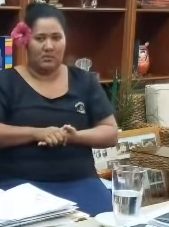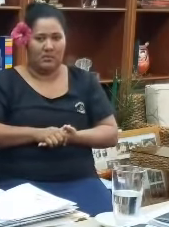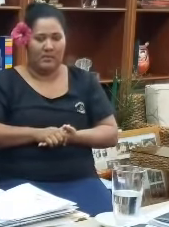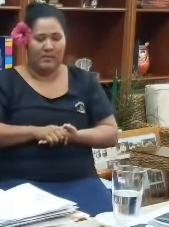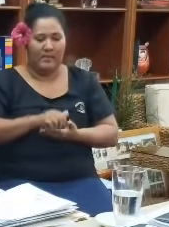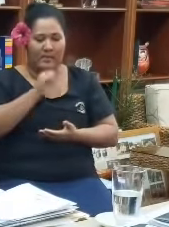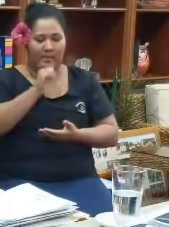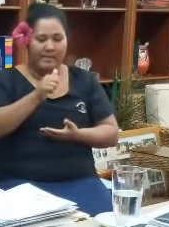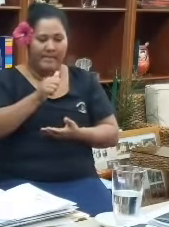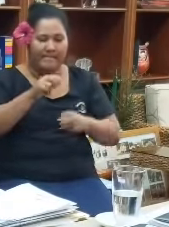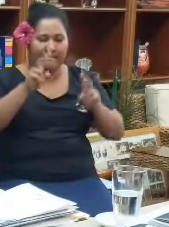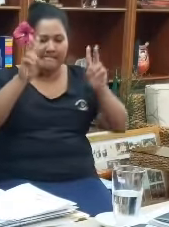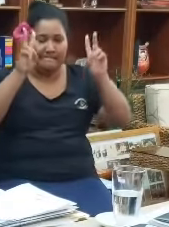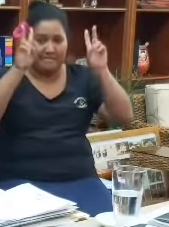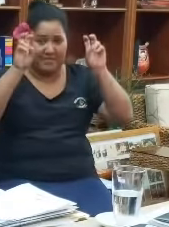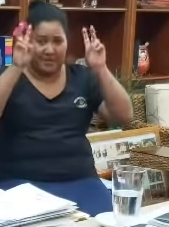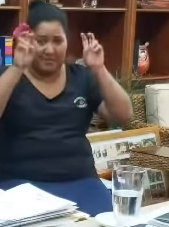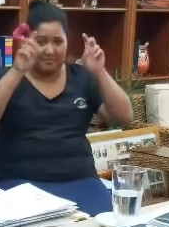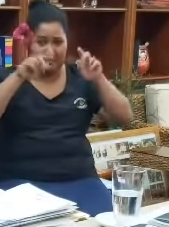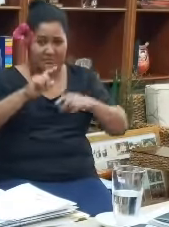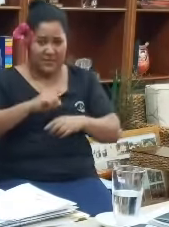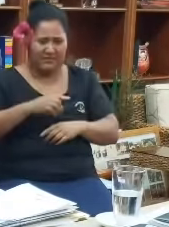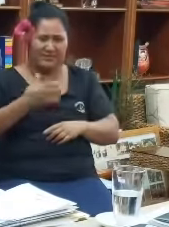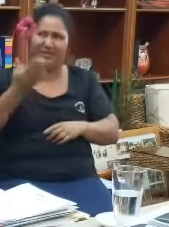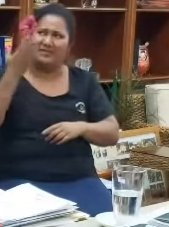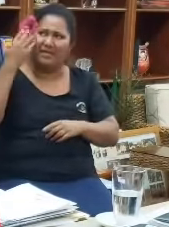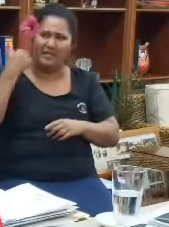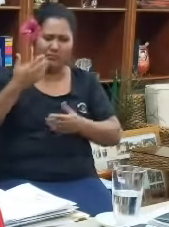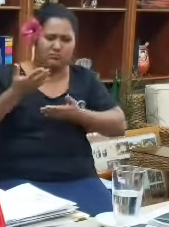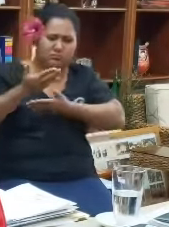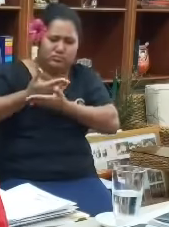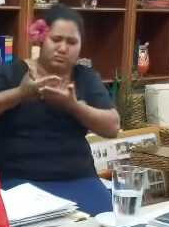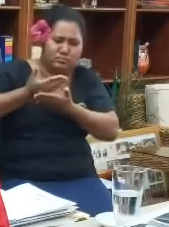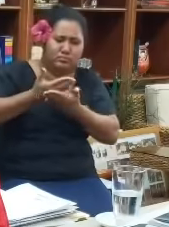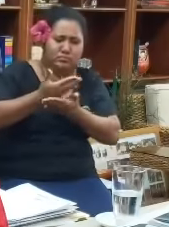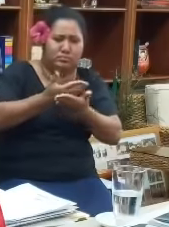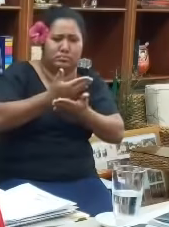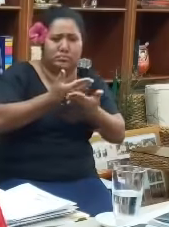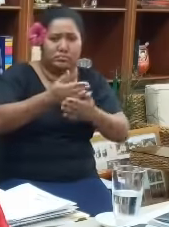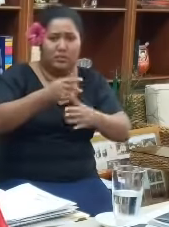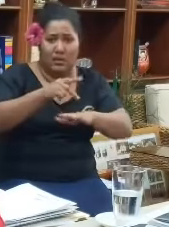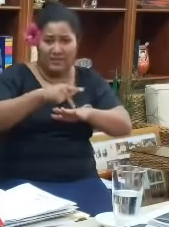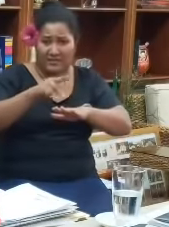upu ola la vo le von solo pu le palmen